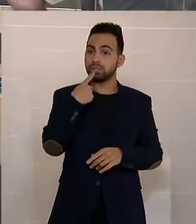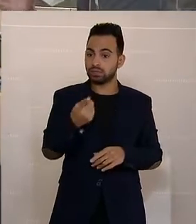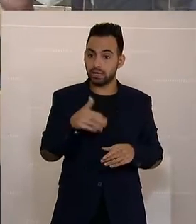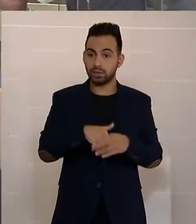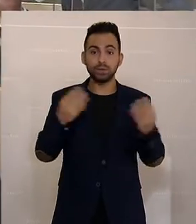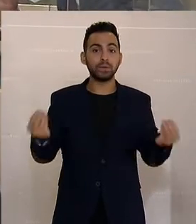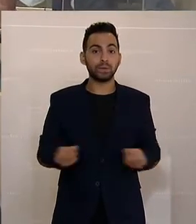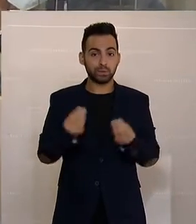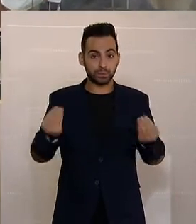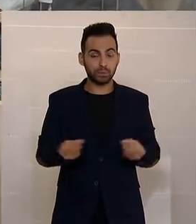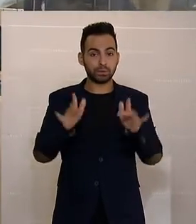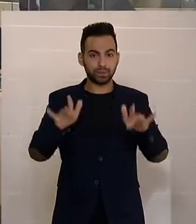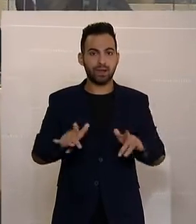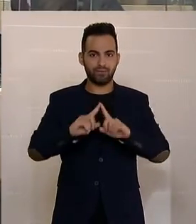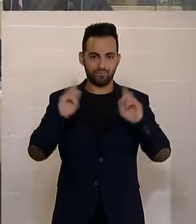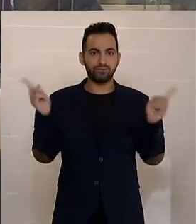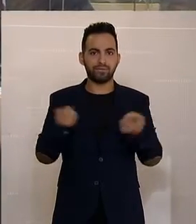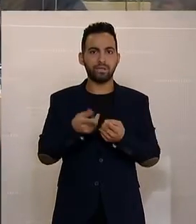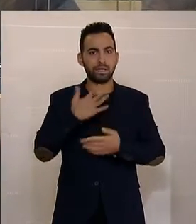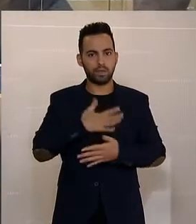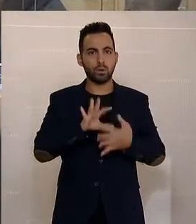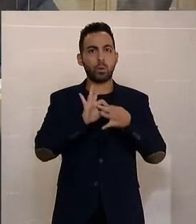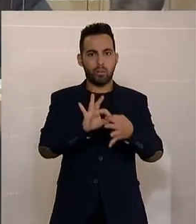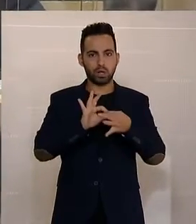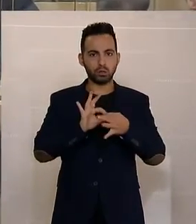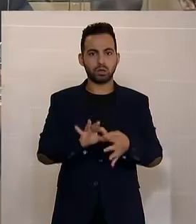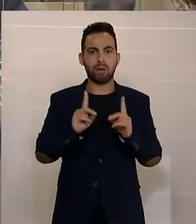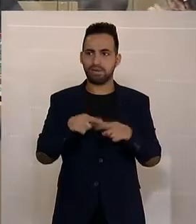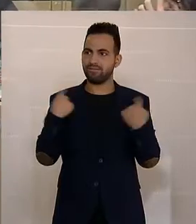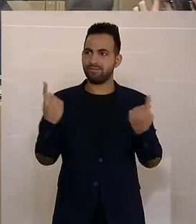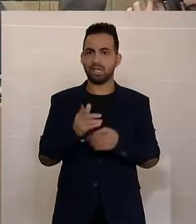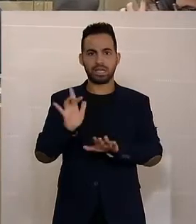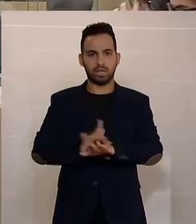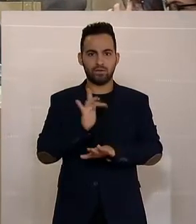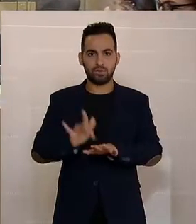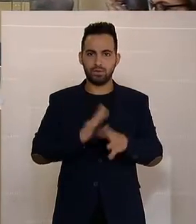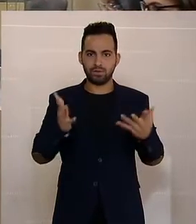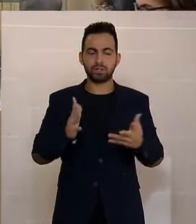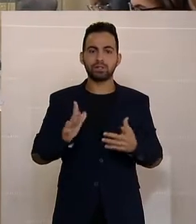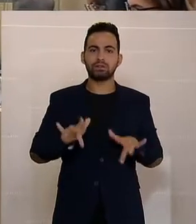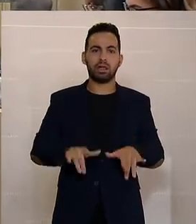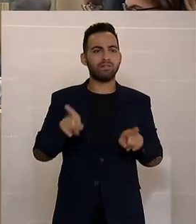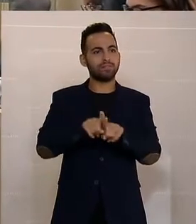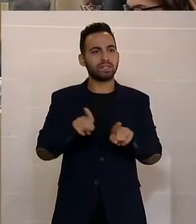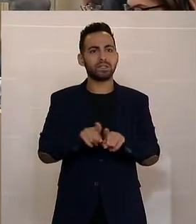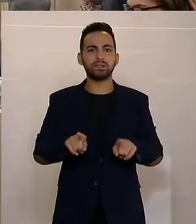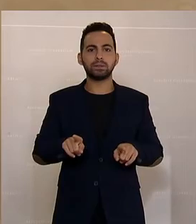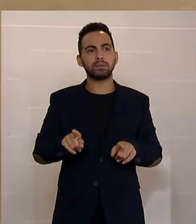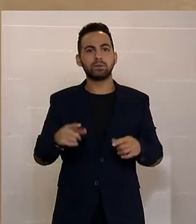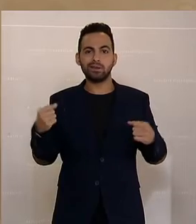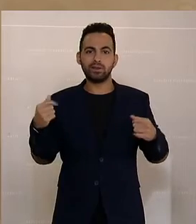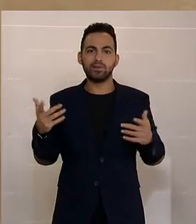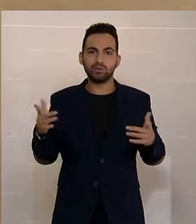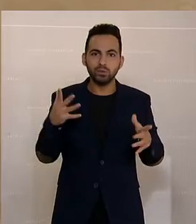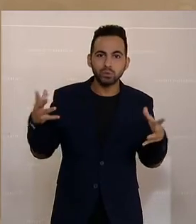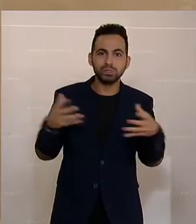ja grundsätzlich gerne kooperieren, aber wir das Gefühl haben, dass bei dem Schulterschluss immer eine Schulter fehlt,